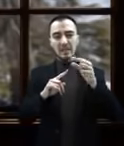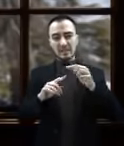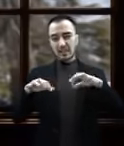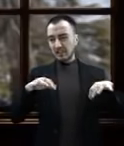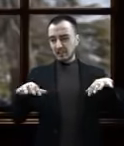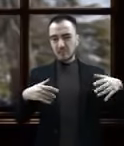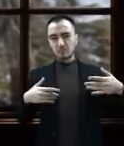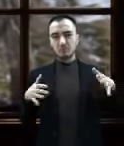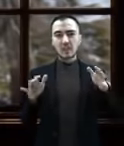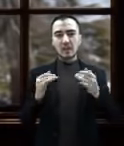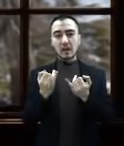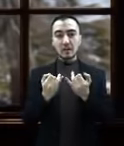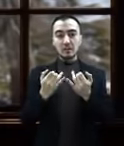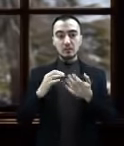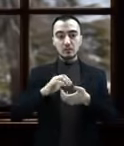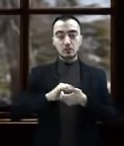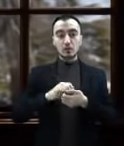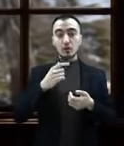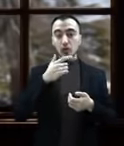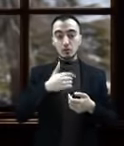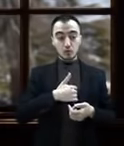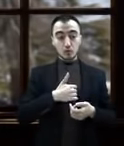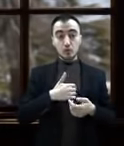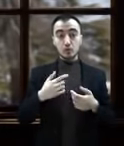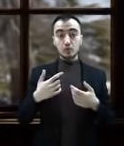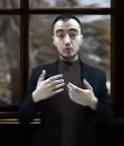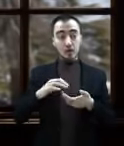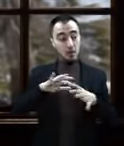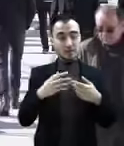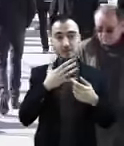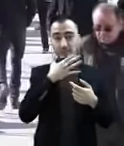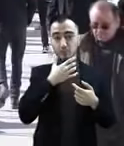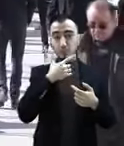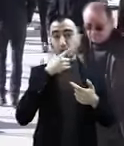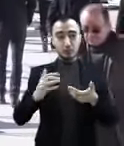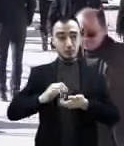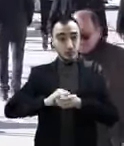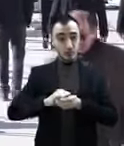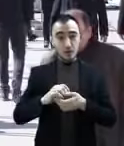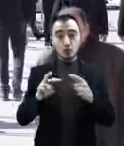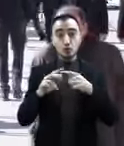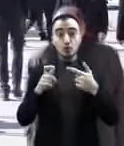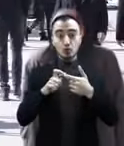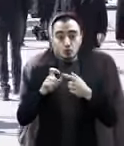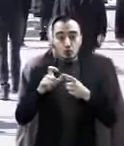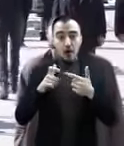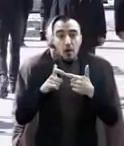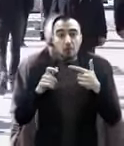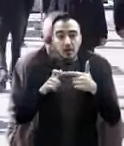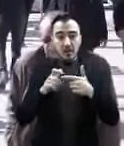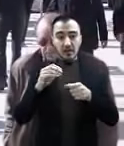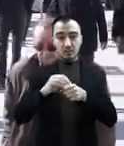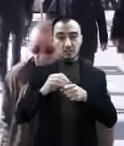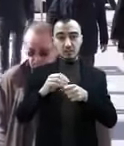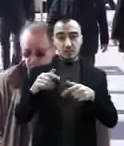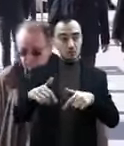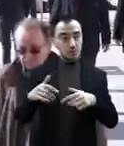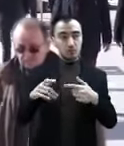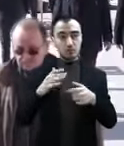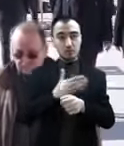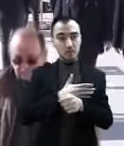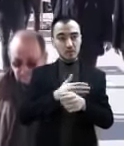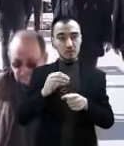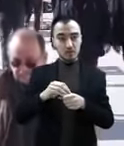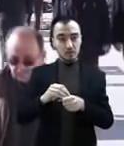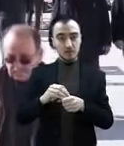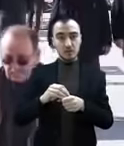gözeteceğiz. Yönetimde hesap verilebilir ve şeffaf olacağız. Sizlere ve bu şehre hizmet edebilmek için hayırlı